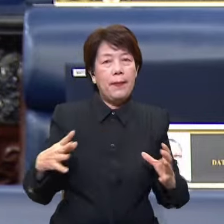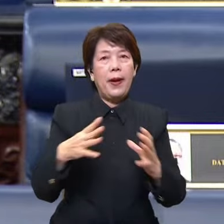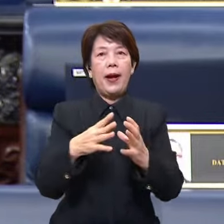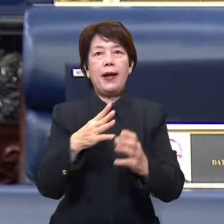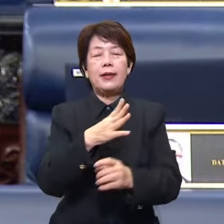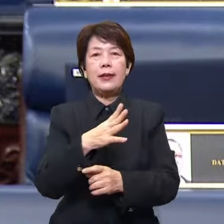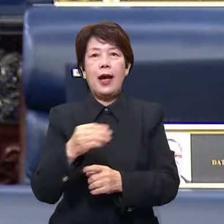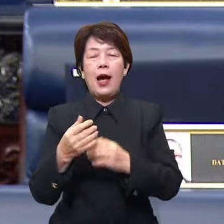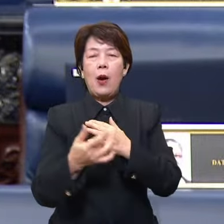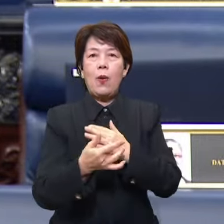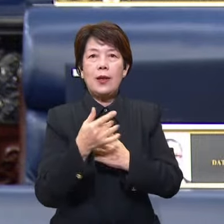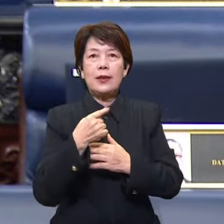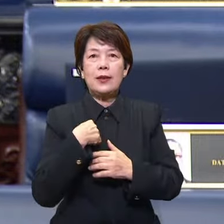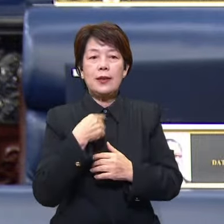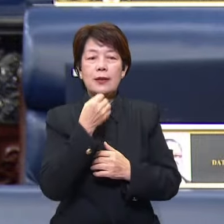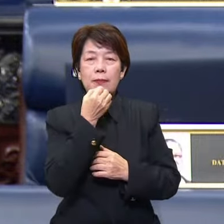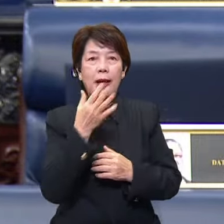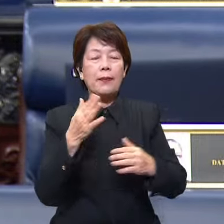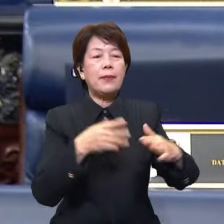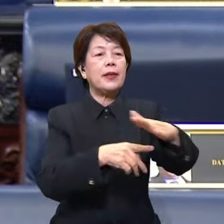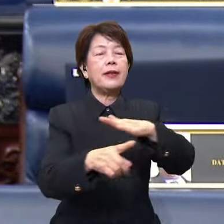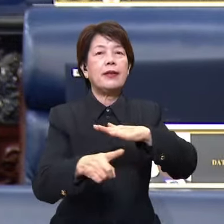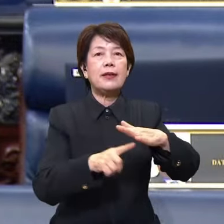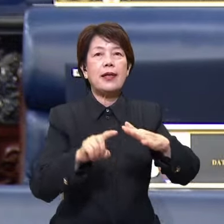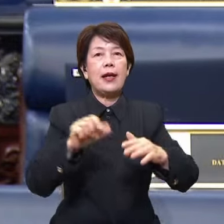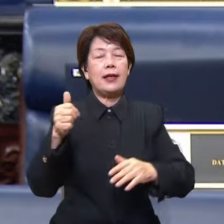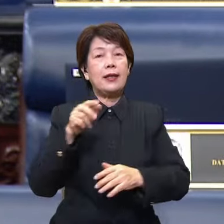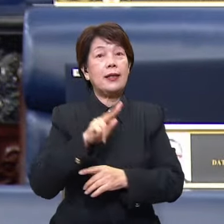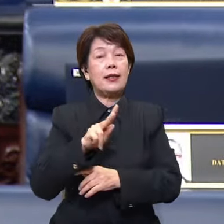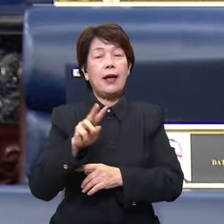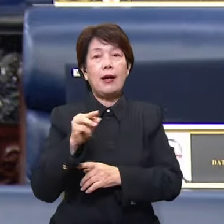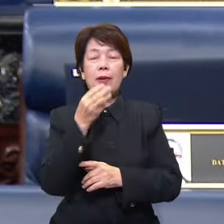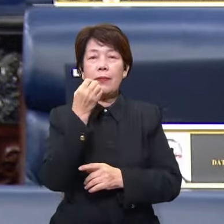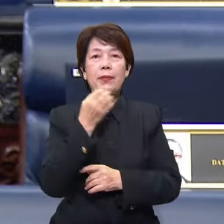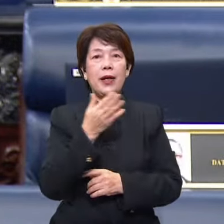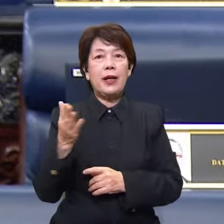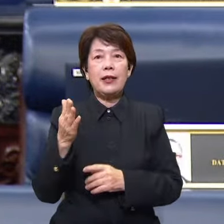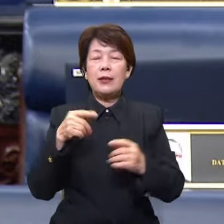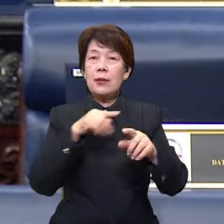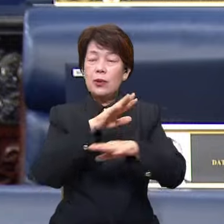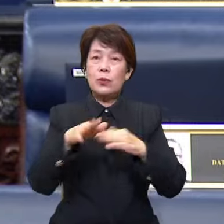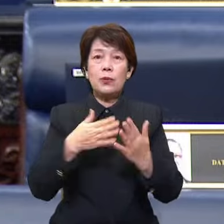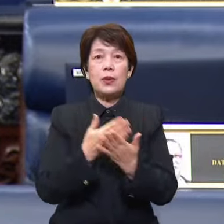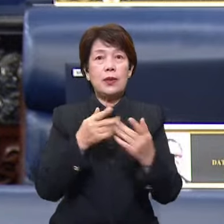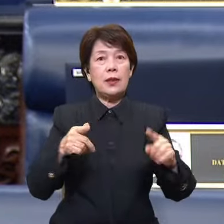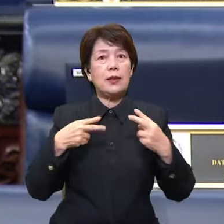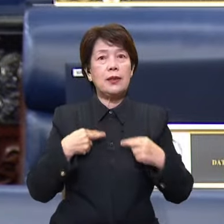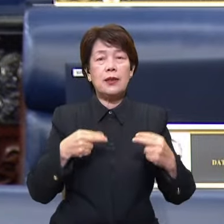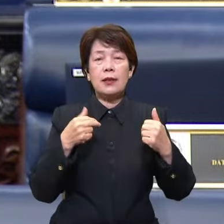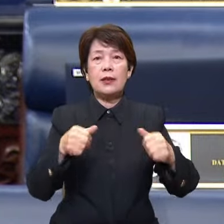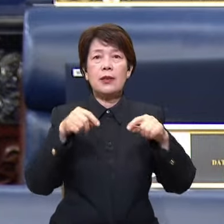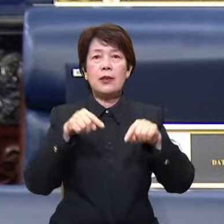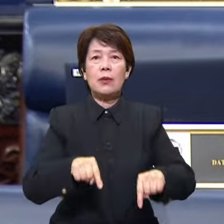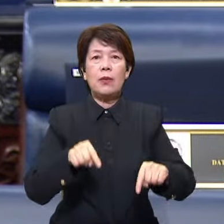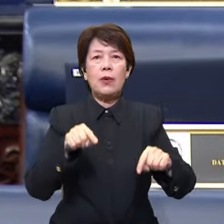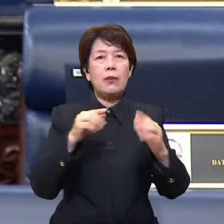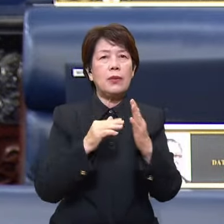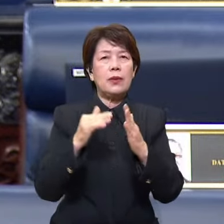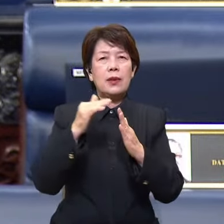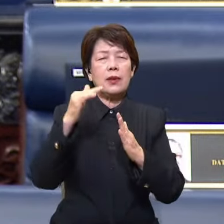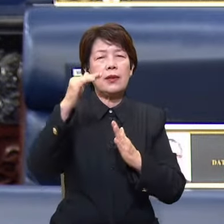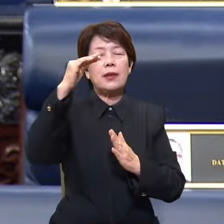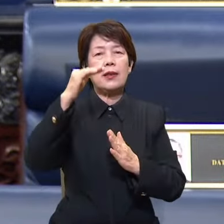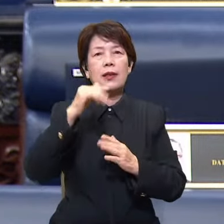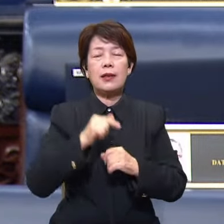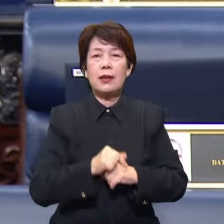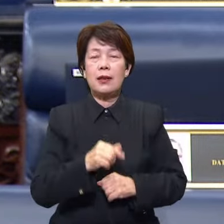adalah akan saya terangkan dalam dasar nanti. KKM percaya bahawa dengan pengagihan dana kesihatan yang terus, ia dapat meningkatkan keyakinan dan sokongan